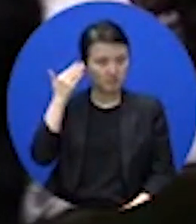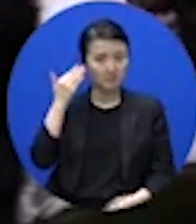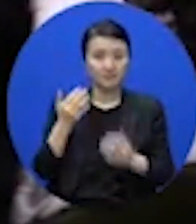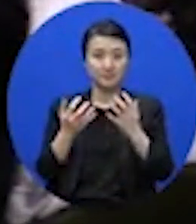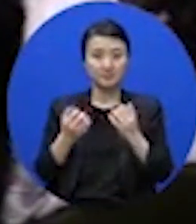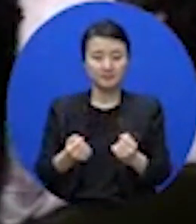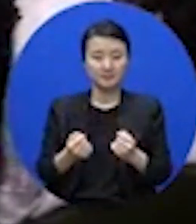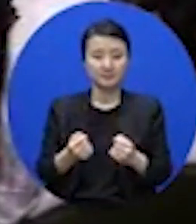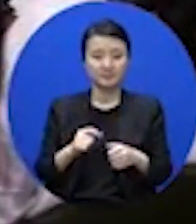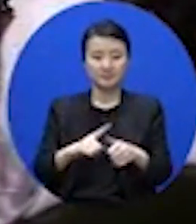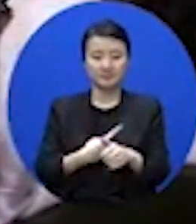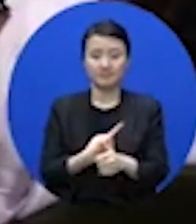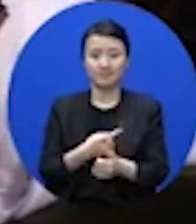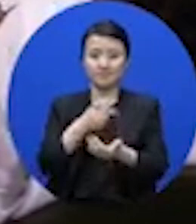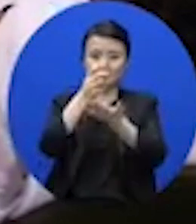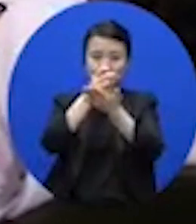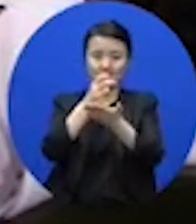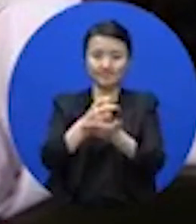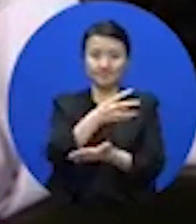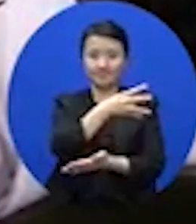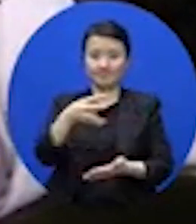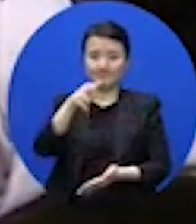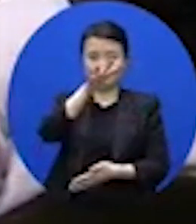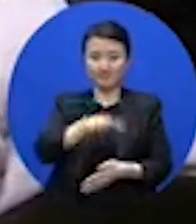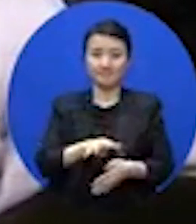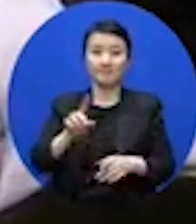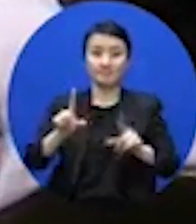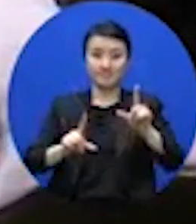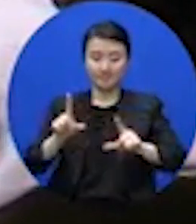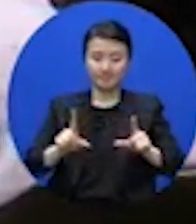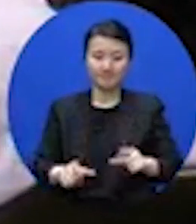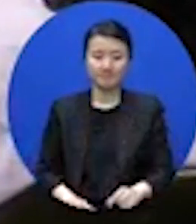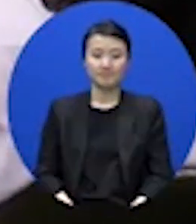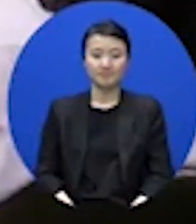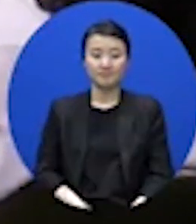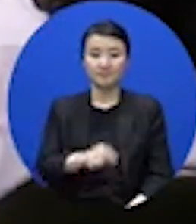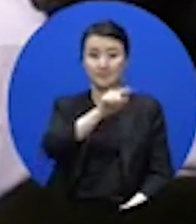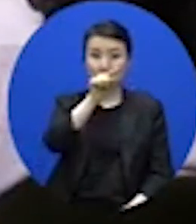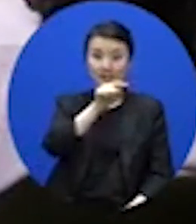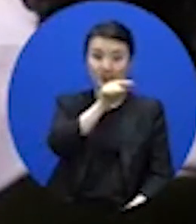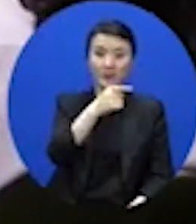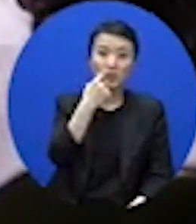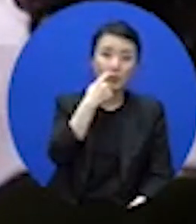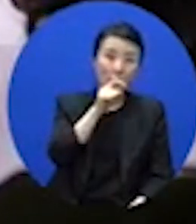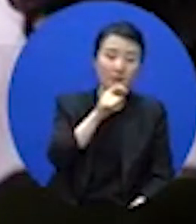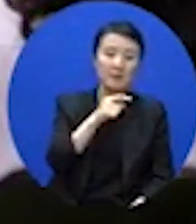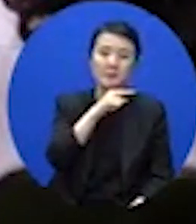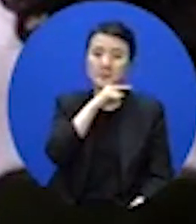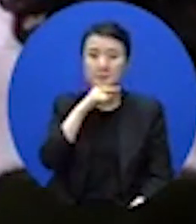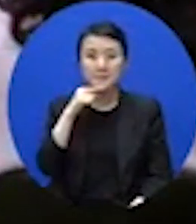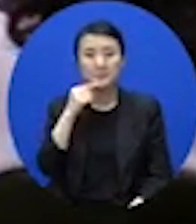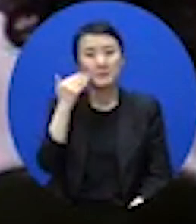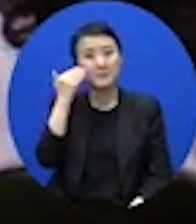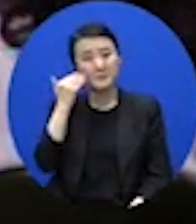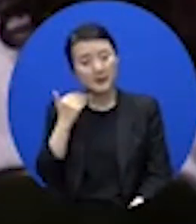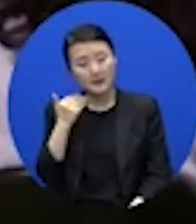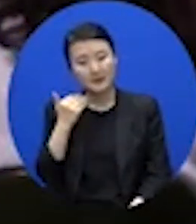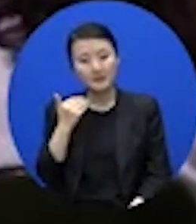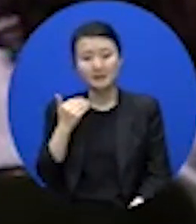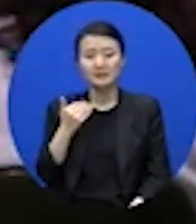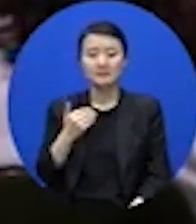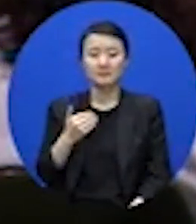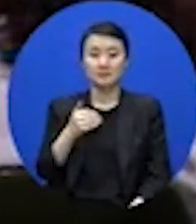통해서 굉장히 구조화시켜 놨죠. 그 안에 노란색, 그 다음에 빨강색, 파란색,